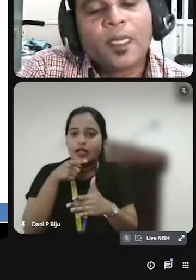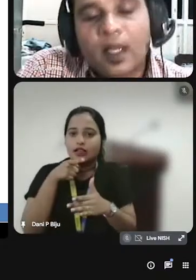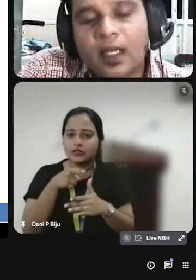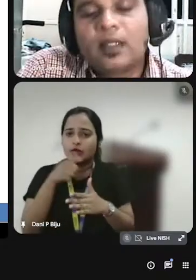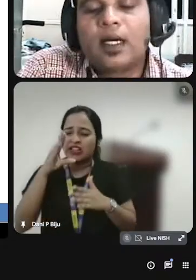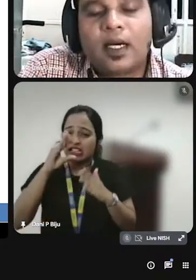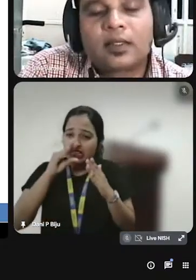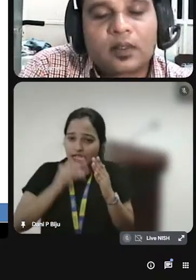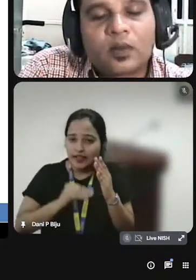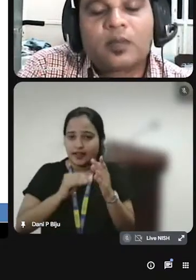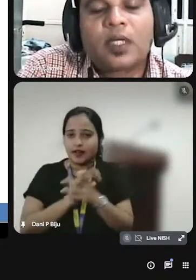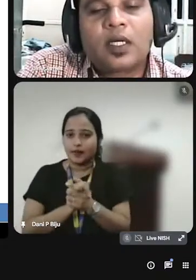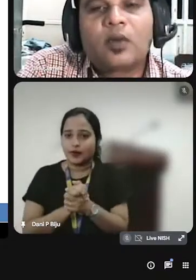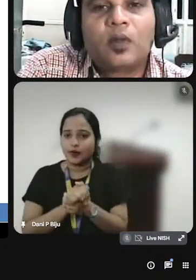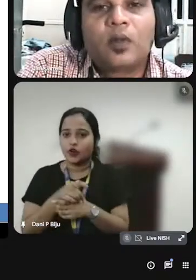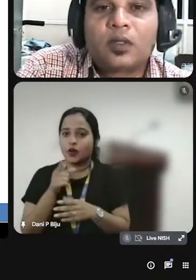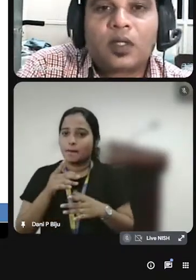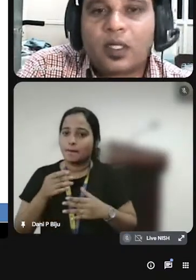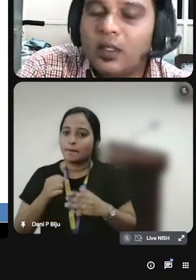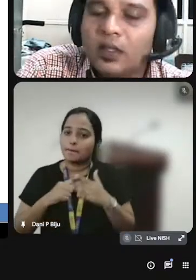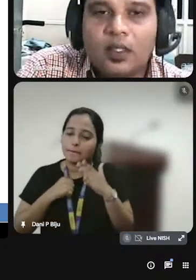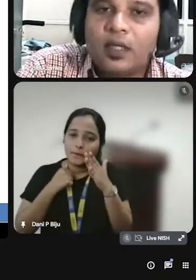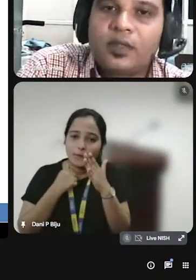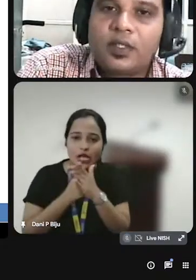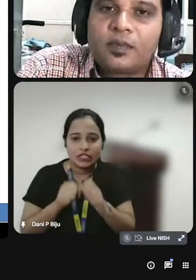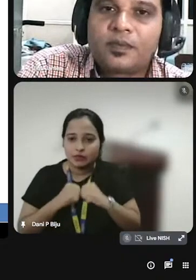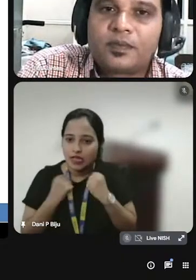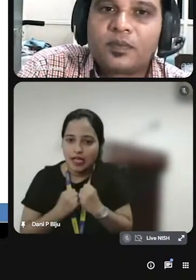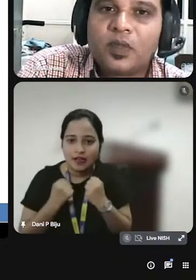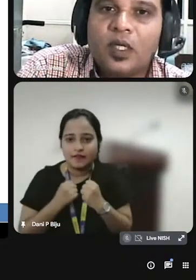പറ്റുമോ അത്രത്തോളം നാളെ കൊണ്ടുപോകാൻ